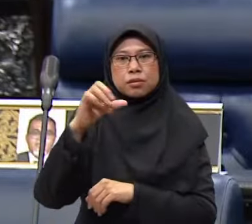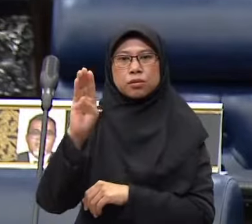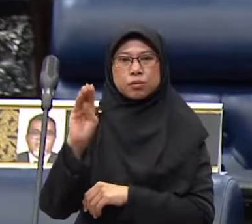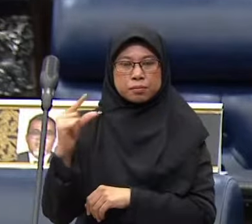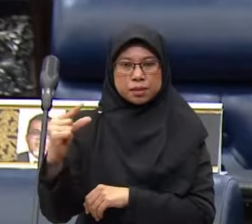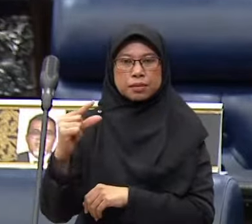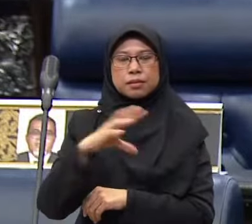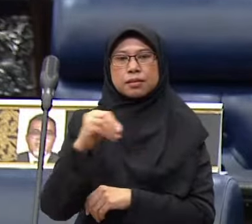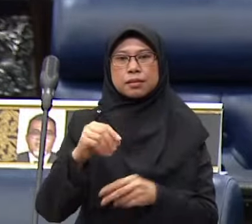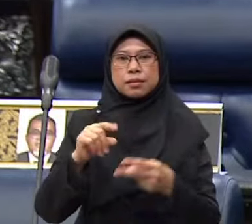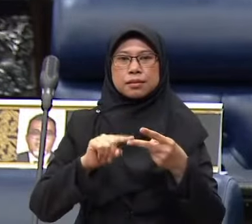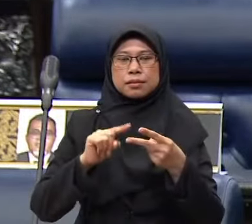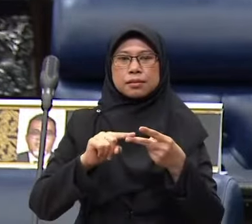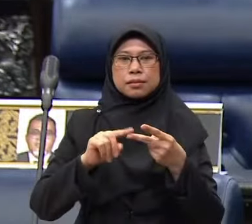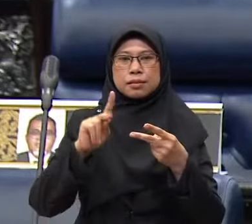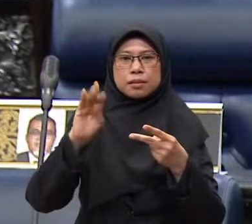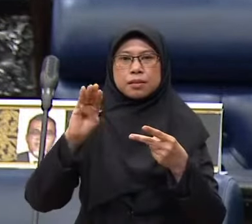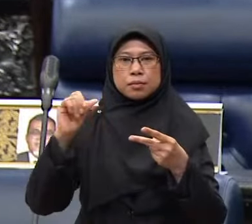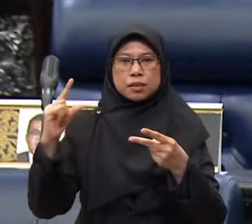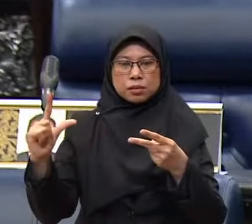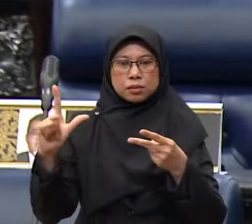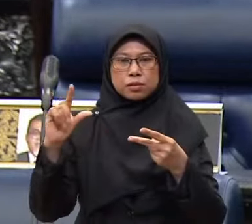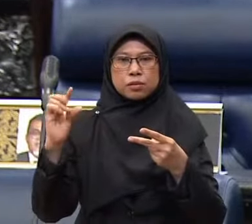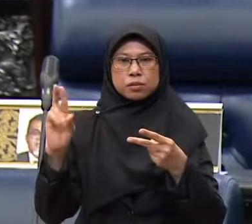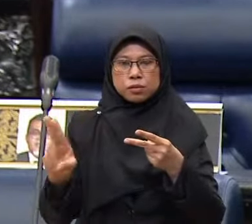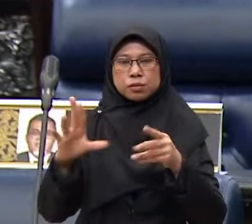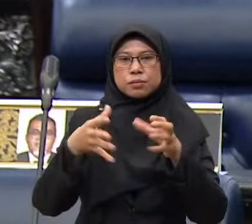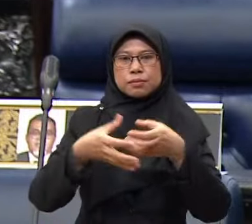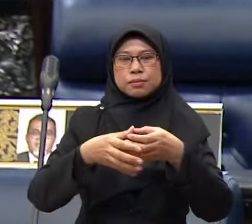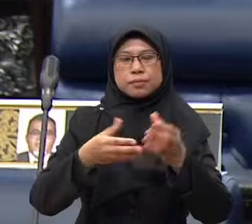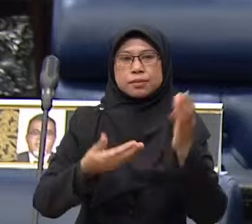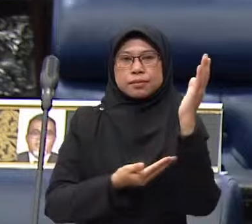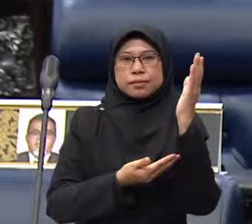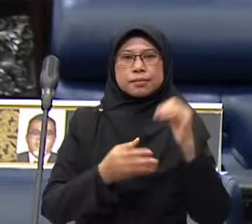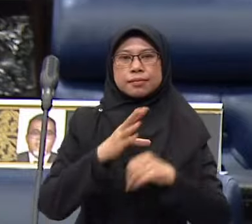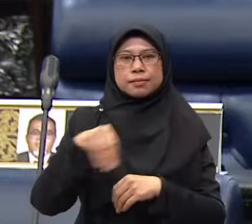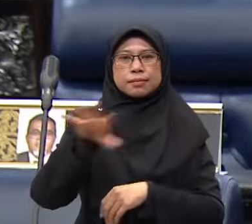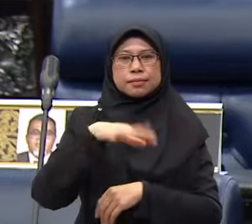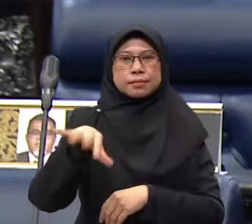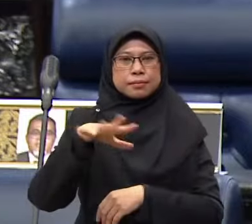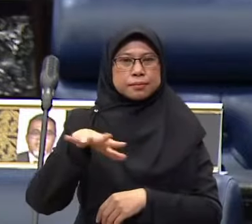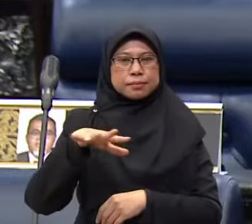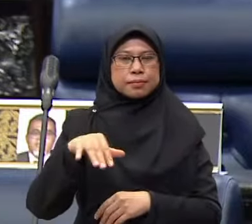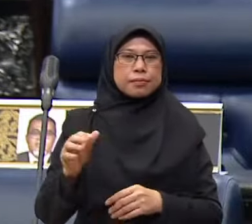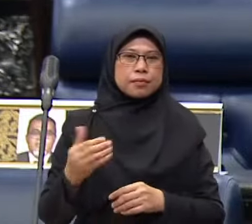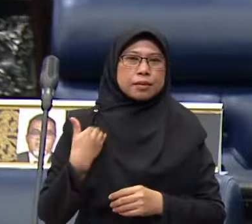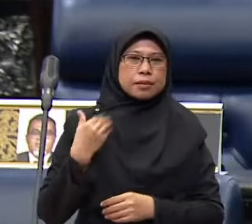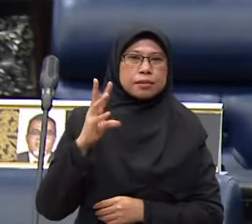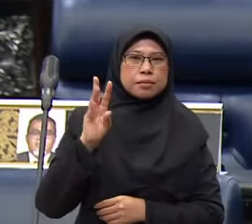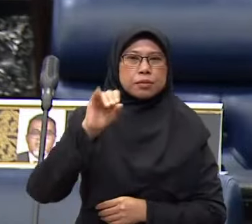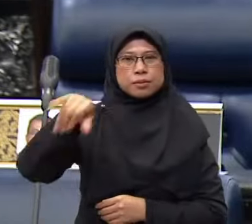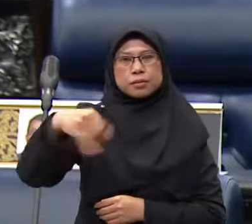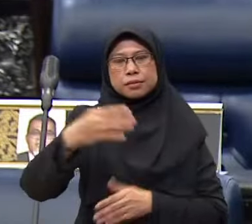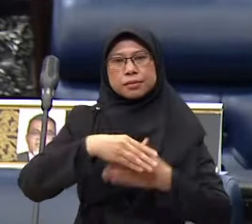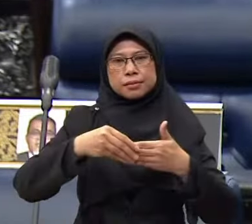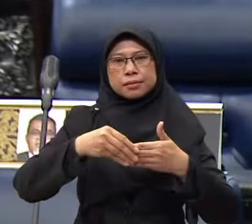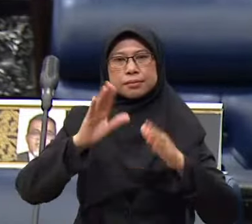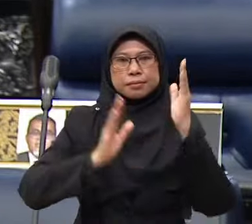kumpulan sawit Kinabalu manakala jangkaan pelaburan CPC ini adalah dianggarkan sebanyak R